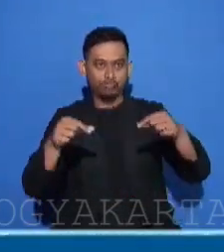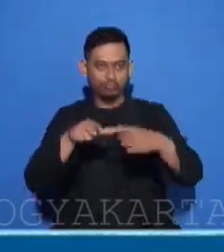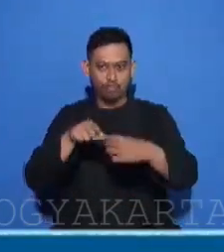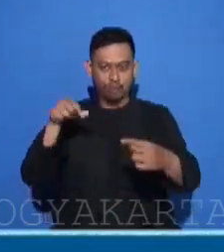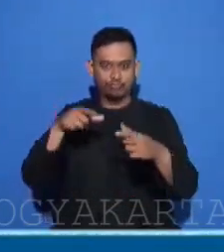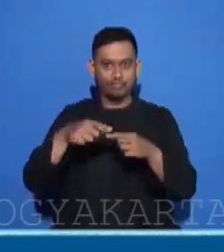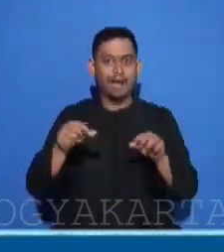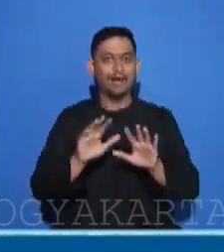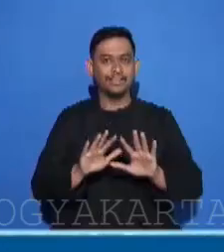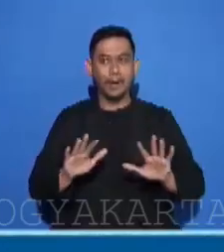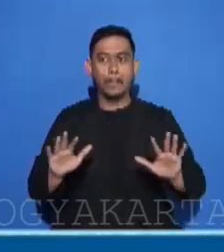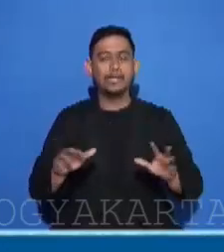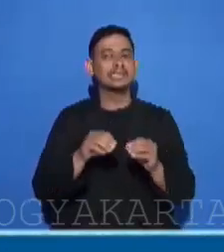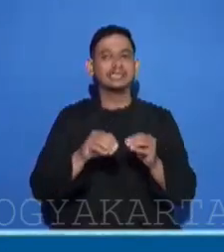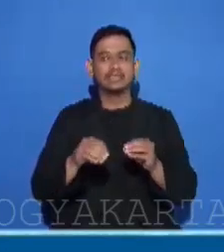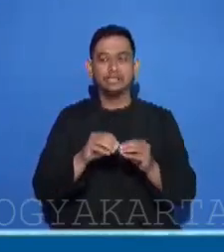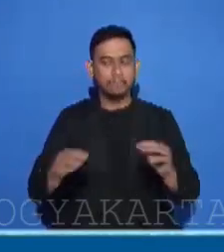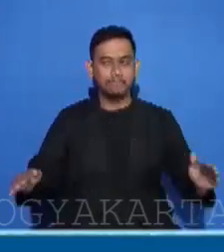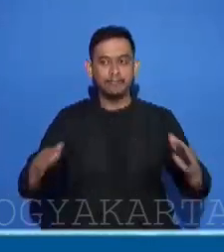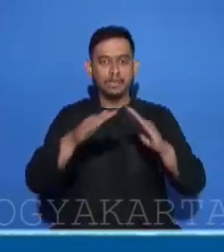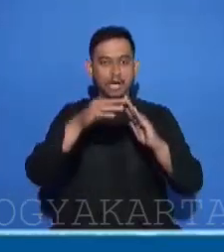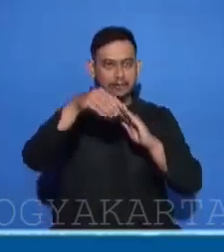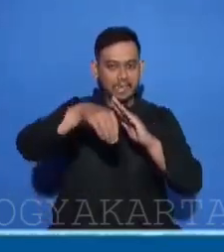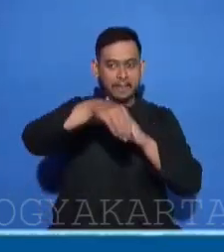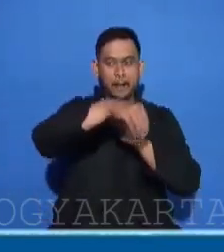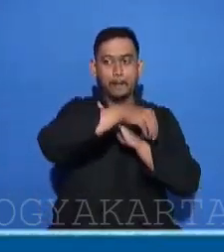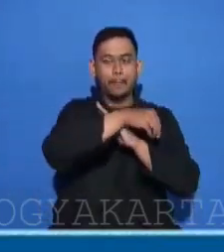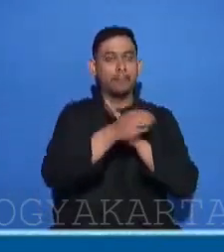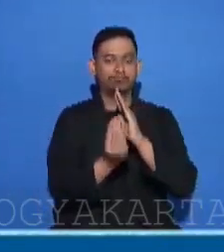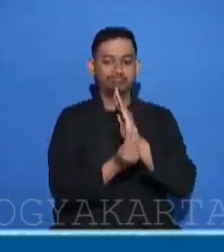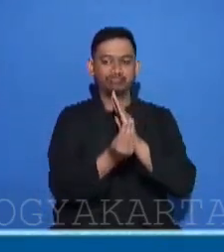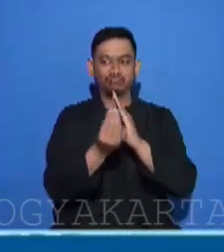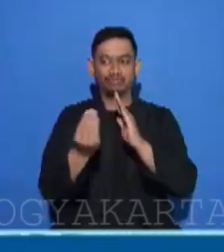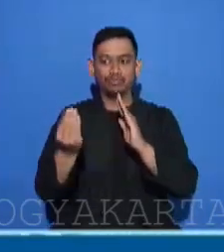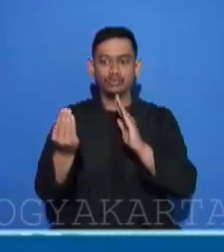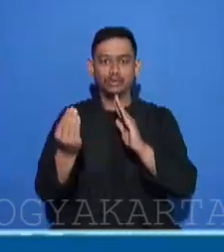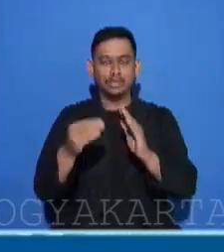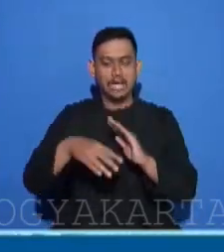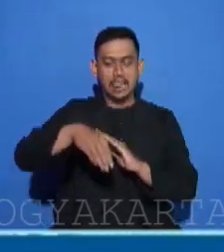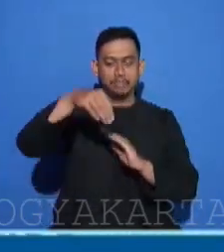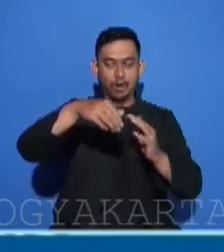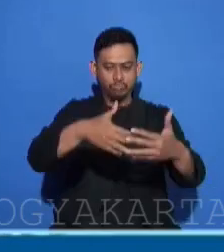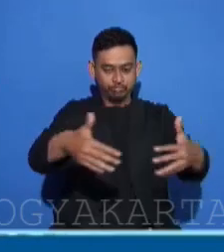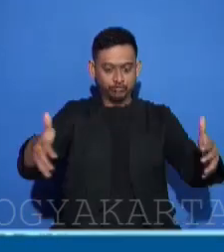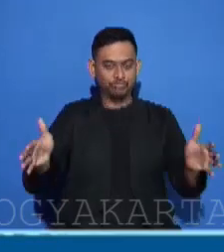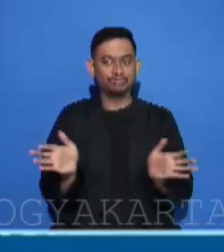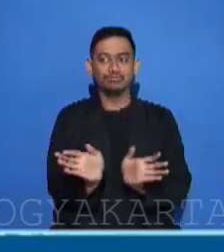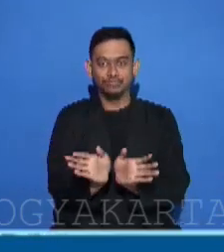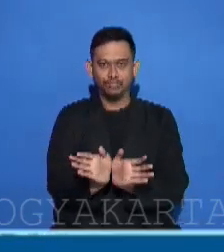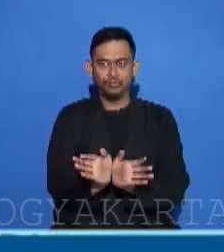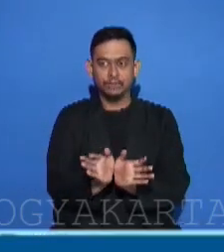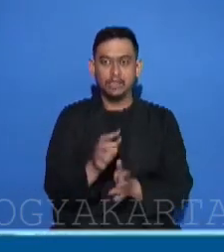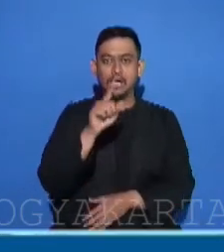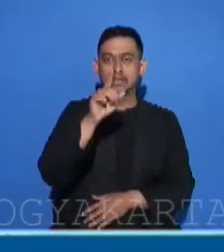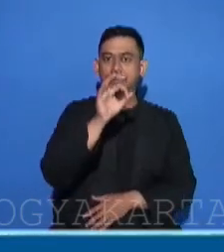jalaran tipu tanam ing dataran Inggil Langkung saking Sewu meter ing sak inggiling seganten nartomo sawane